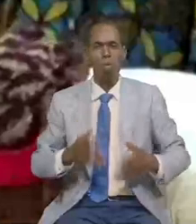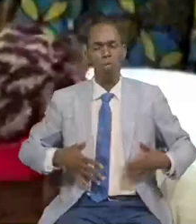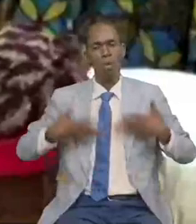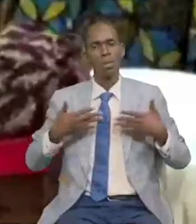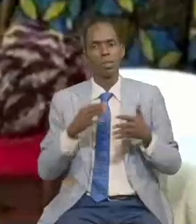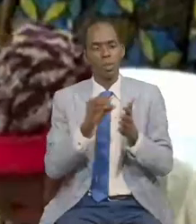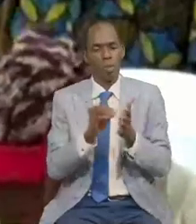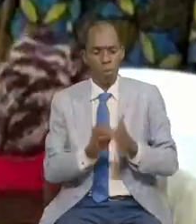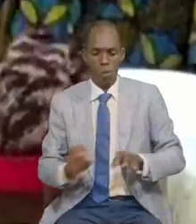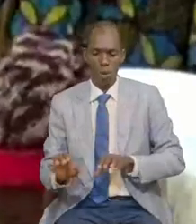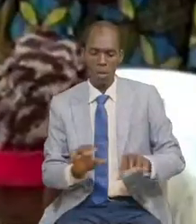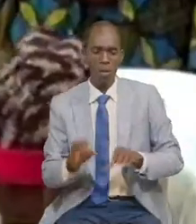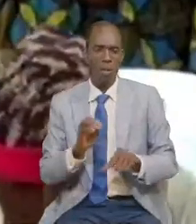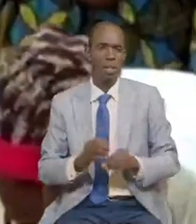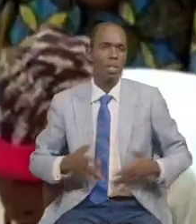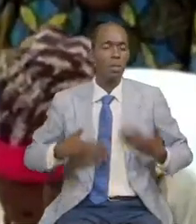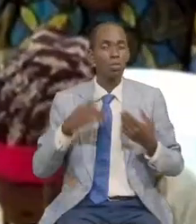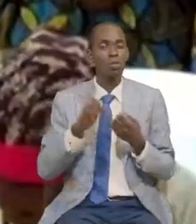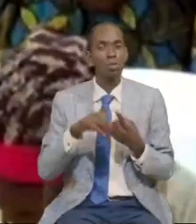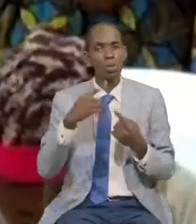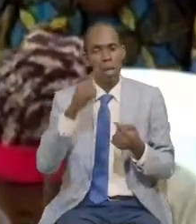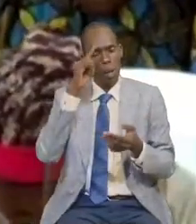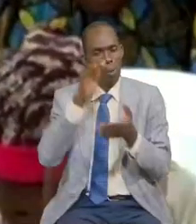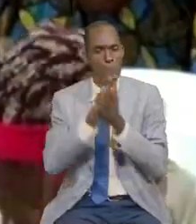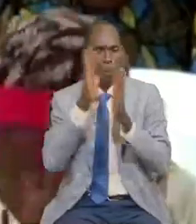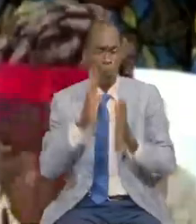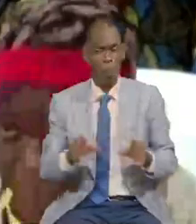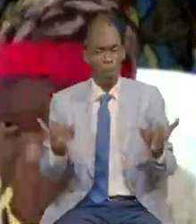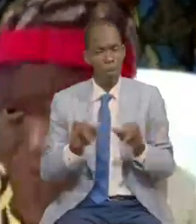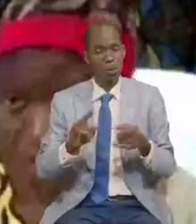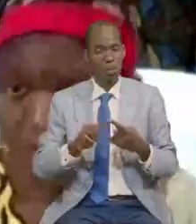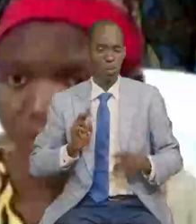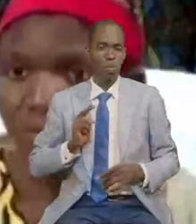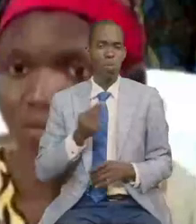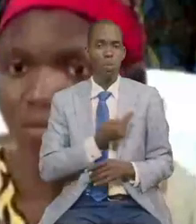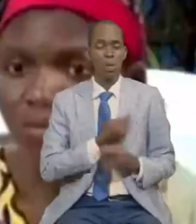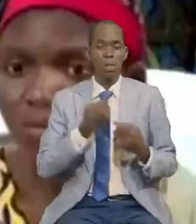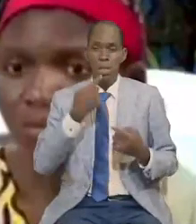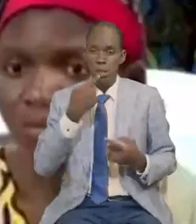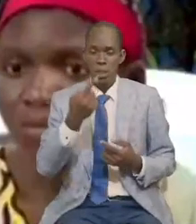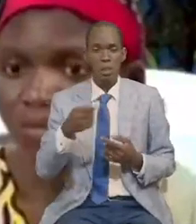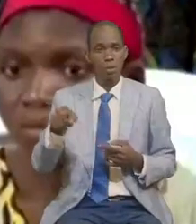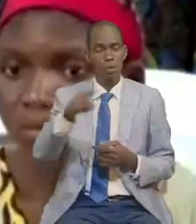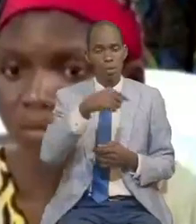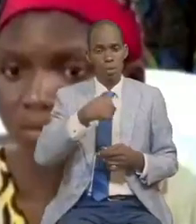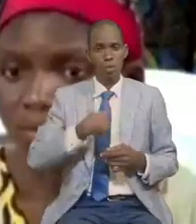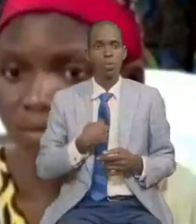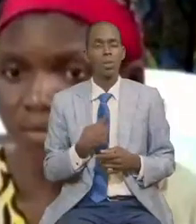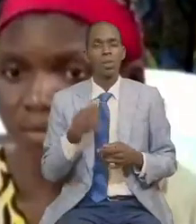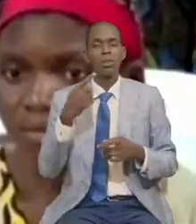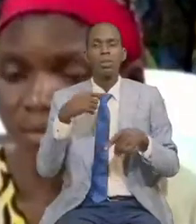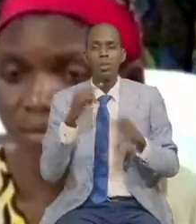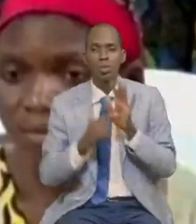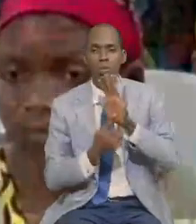vie aux croyants et à chacun de nous et ils nous et nos dépens